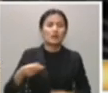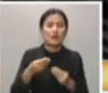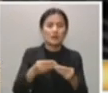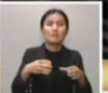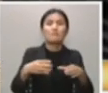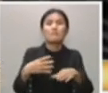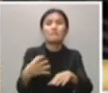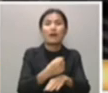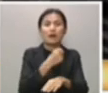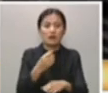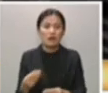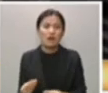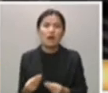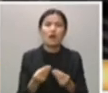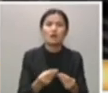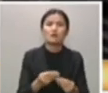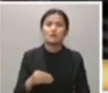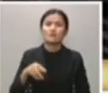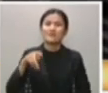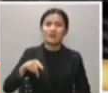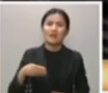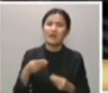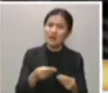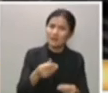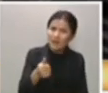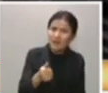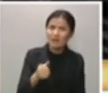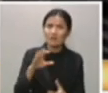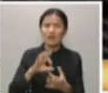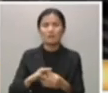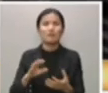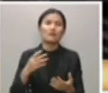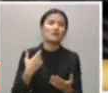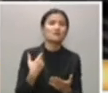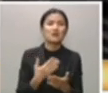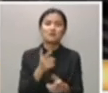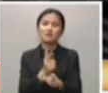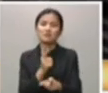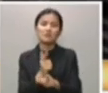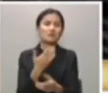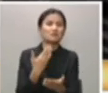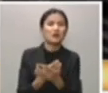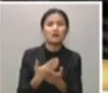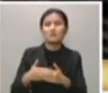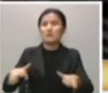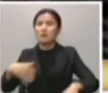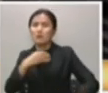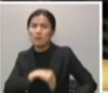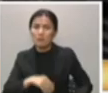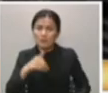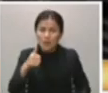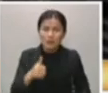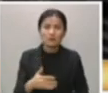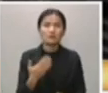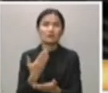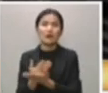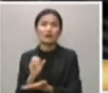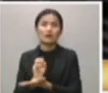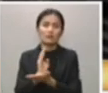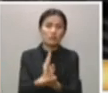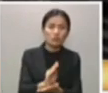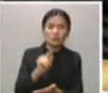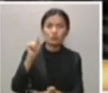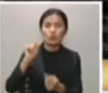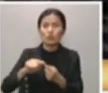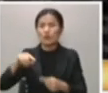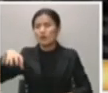จัดระดมทุนเข้าพรรคอย่างเอิกเกริกด้วยการรับบริจาคจากหน่วยงานของรั